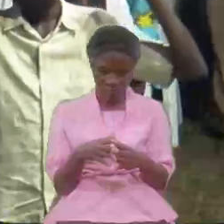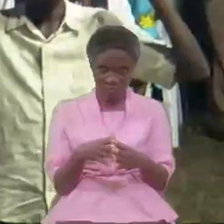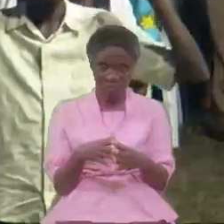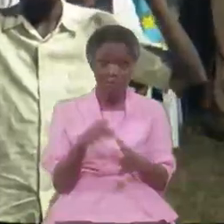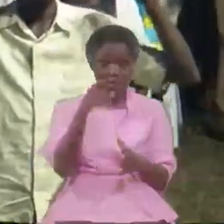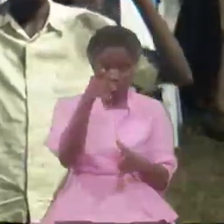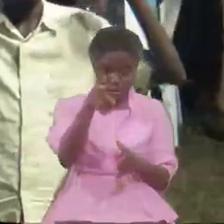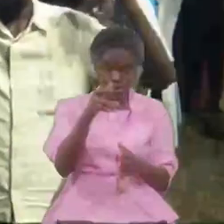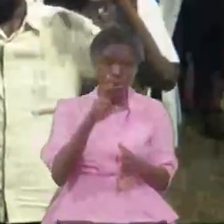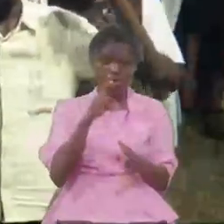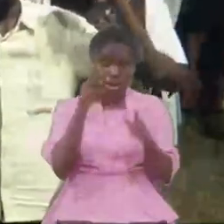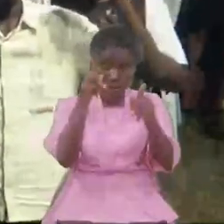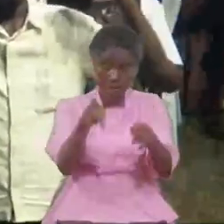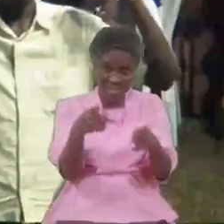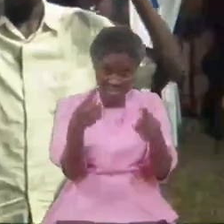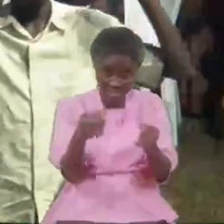C'est à vous de vous lever.